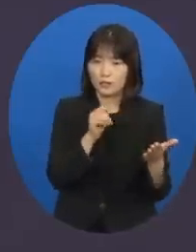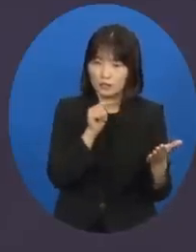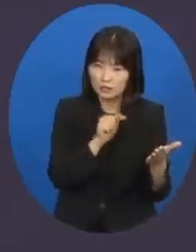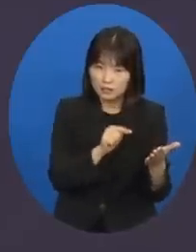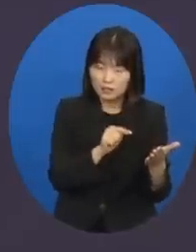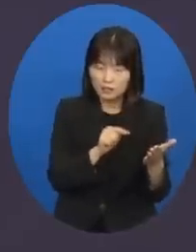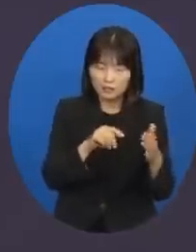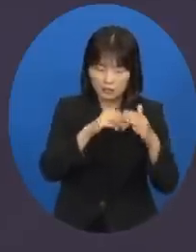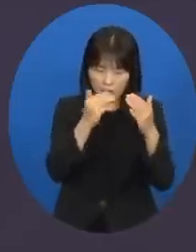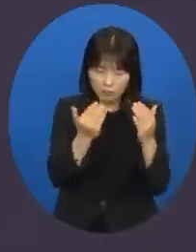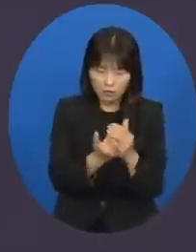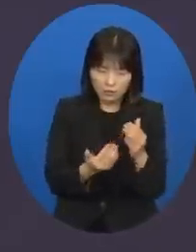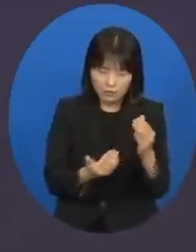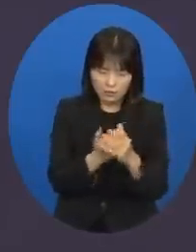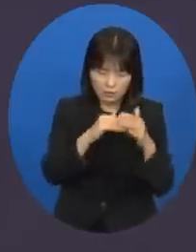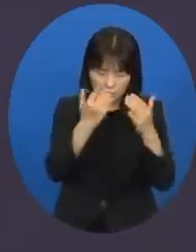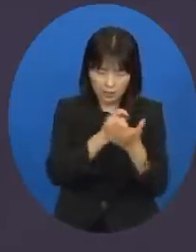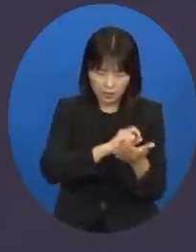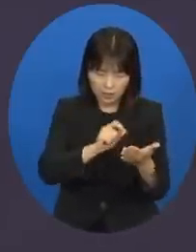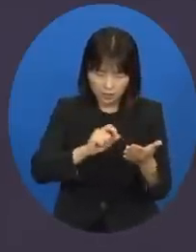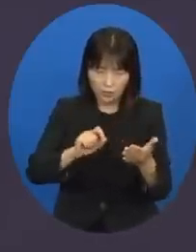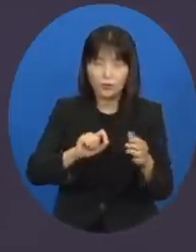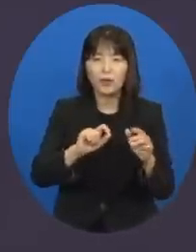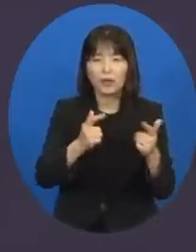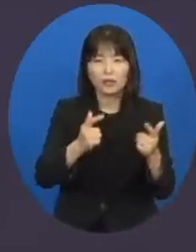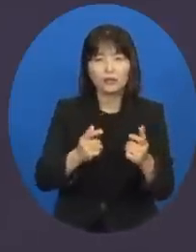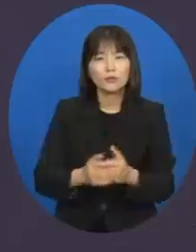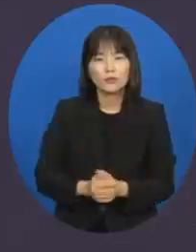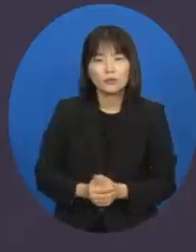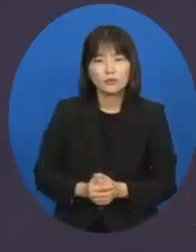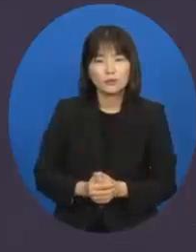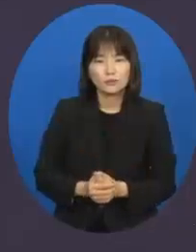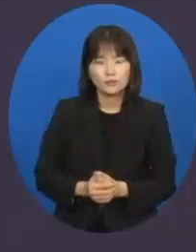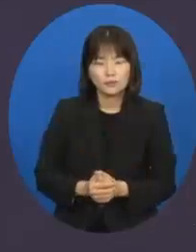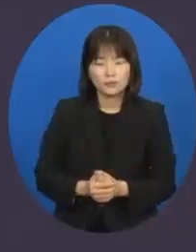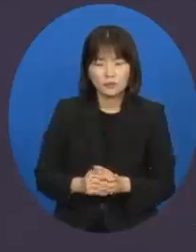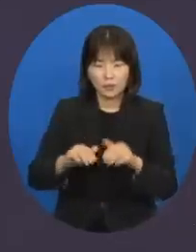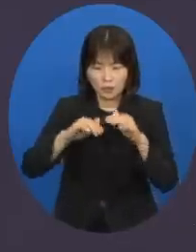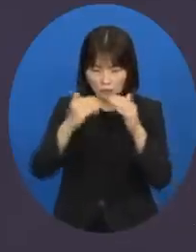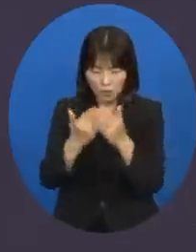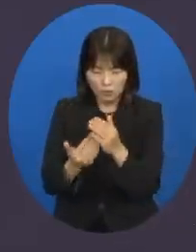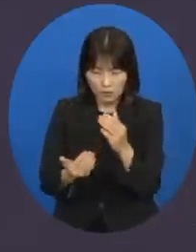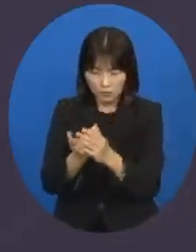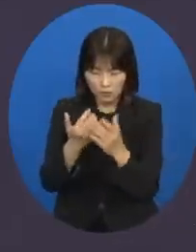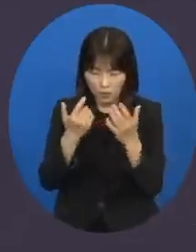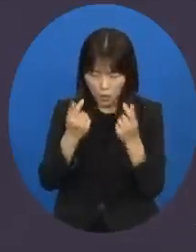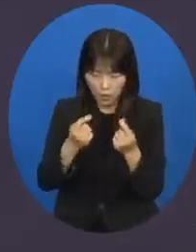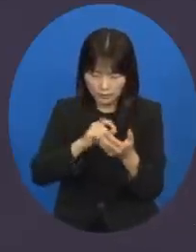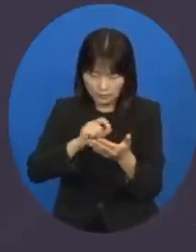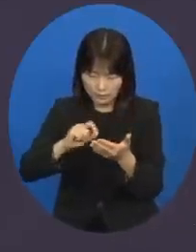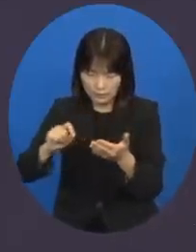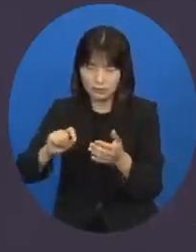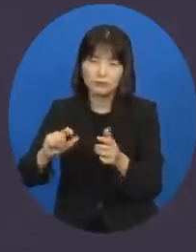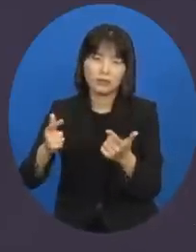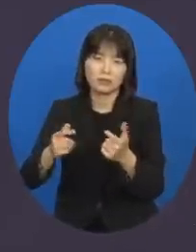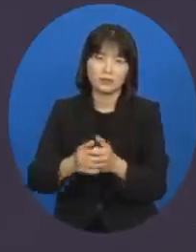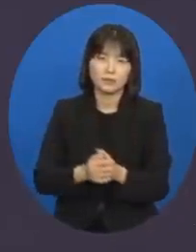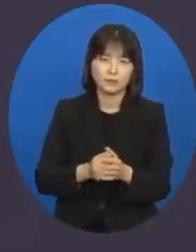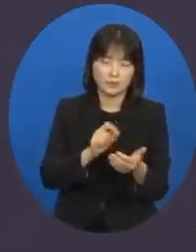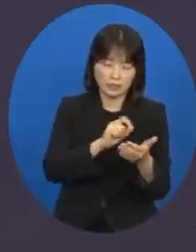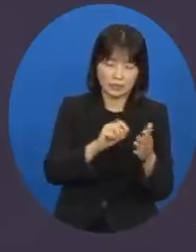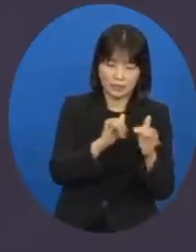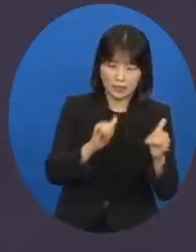모든 사건을 다 기록하지 않고 모든 사건을 다 똑같이 보지 않습니다. 저자마다 관점이